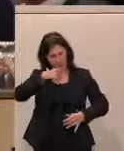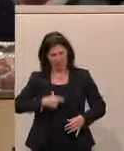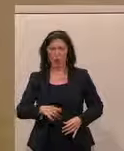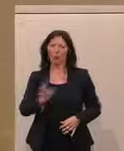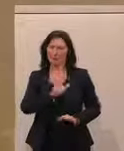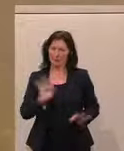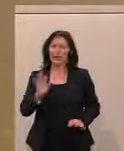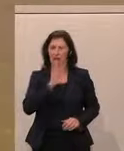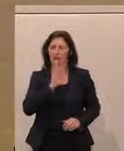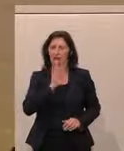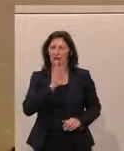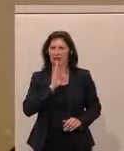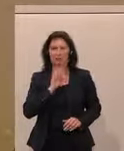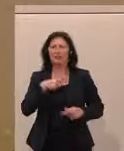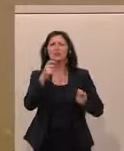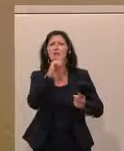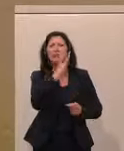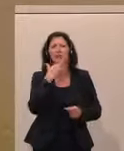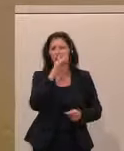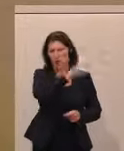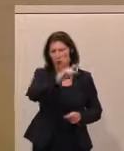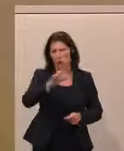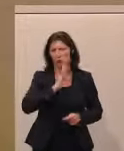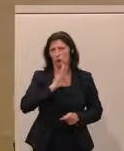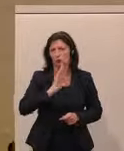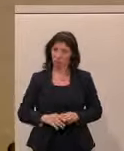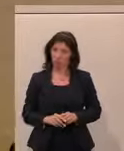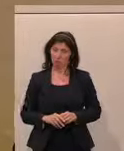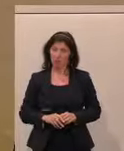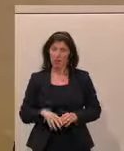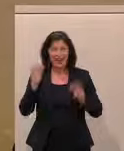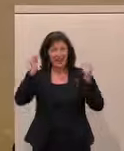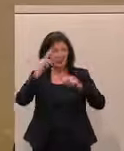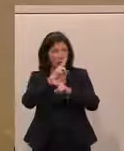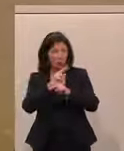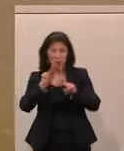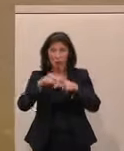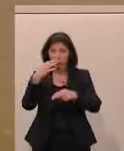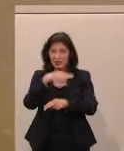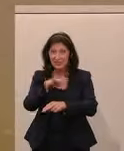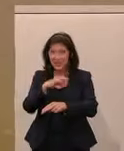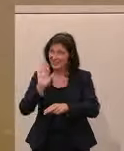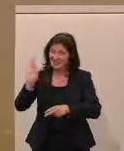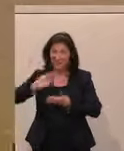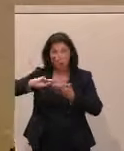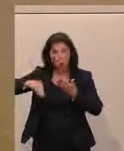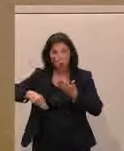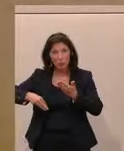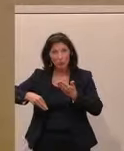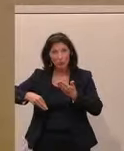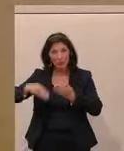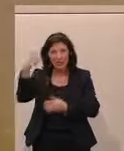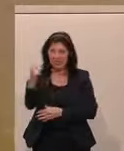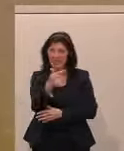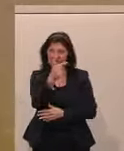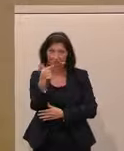muss ich Ihnen sagen, ein Bundeskanzler der Republik Österreich, dessen Unterschrift sich binnen 2 Jahren 2-mal als